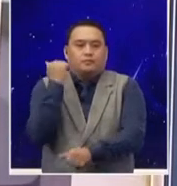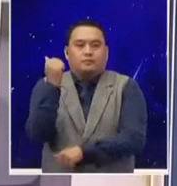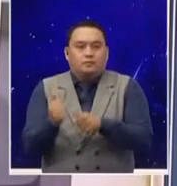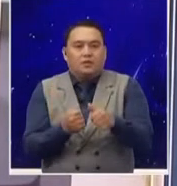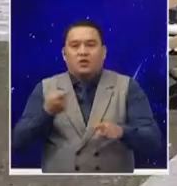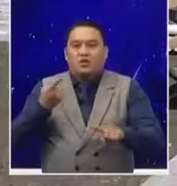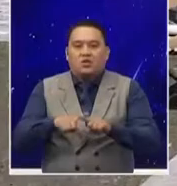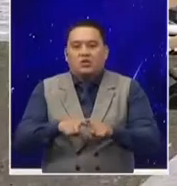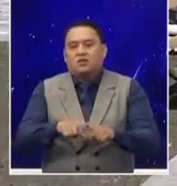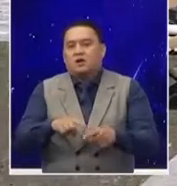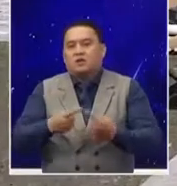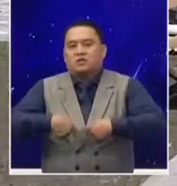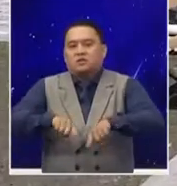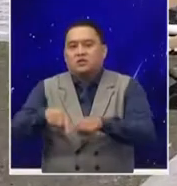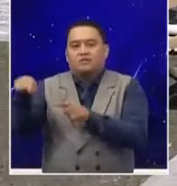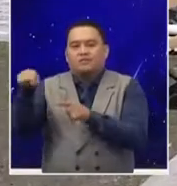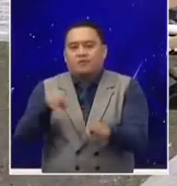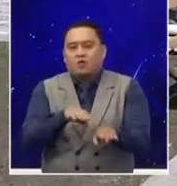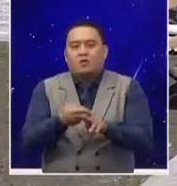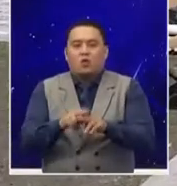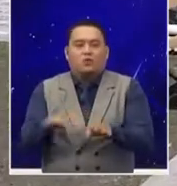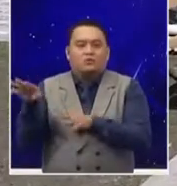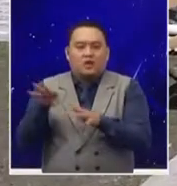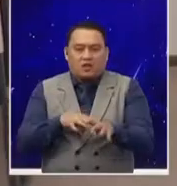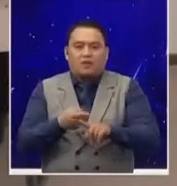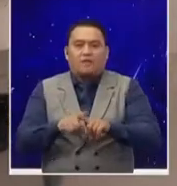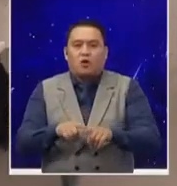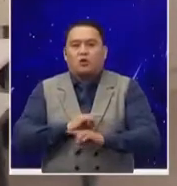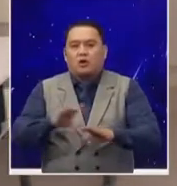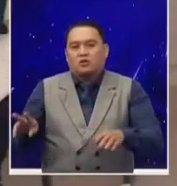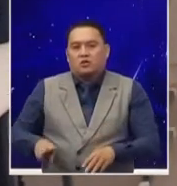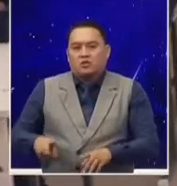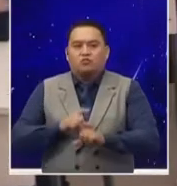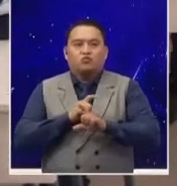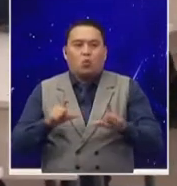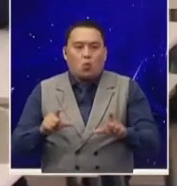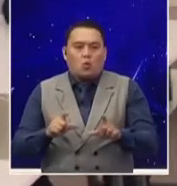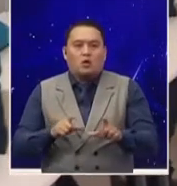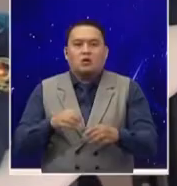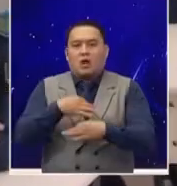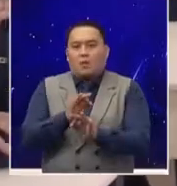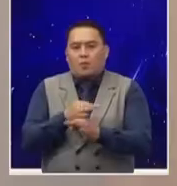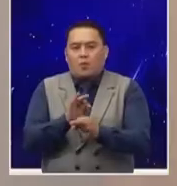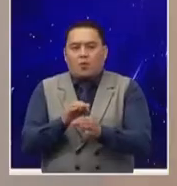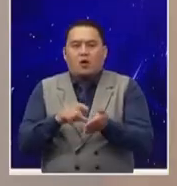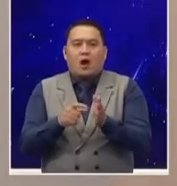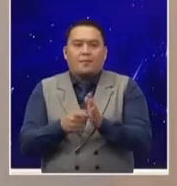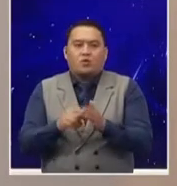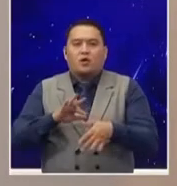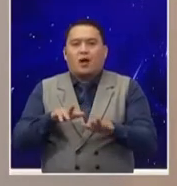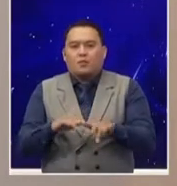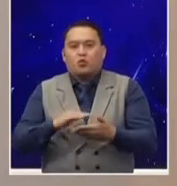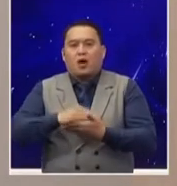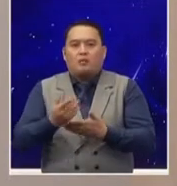Материально-техническая база школы соответствует всем заявленным современным стандартам, рассказал директор школы. Есть лаборатории, лингофонии, компьютерные